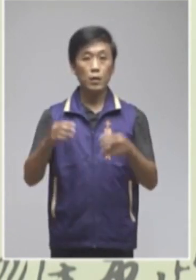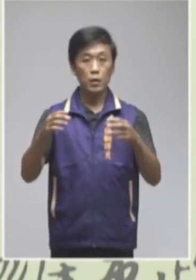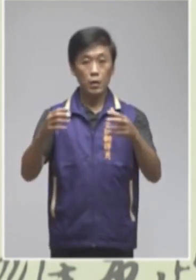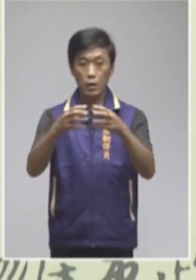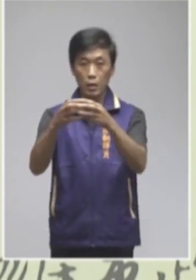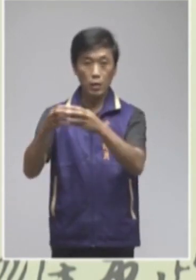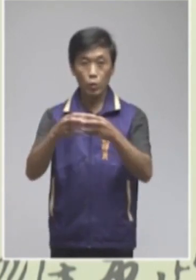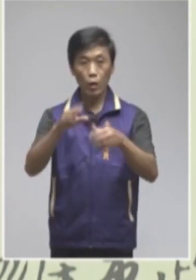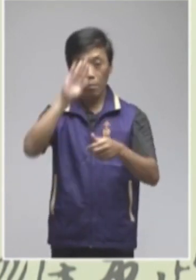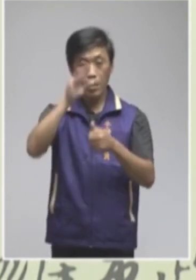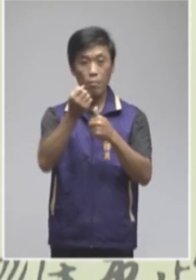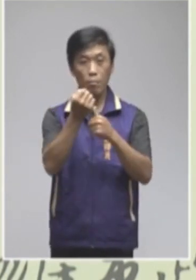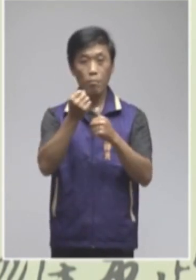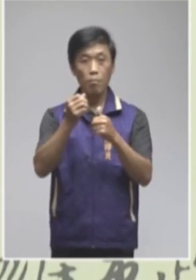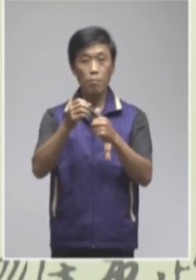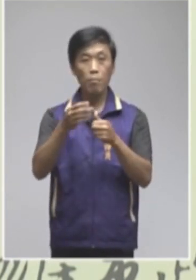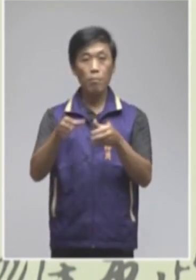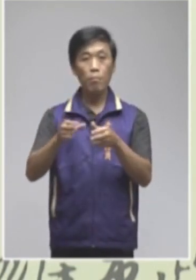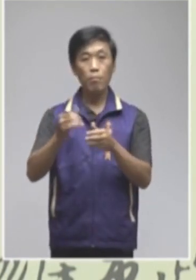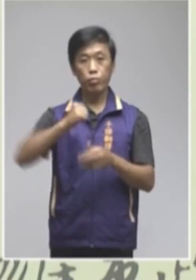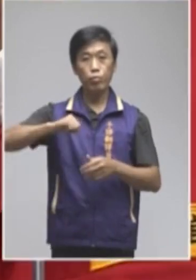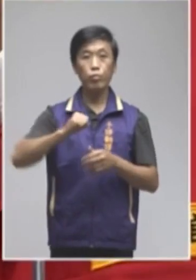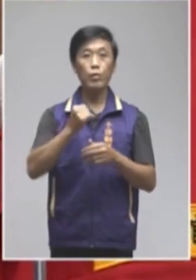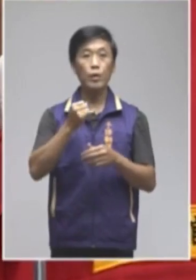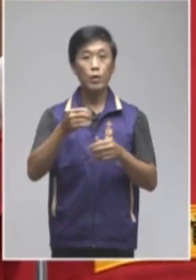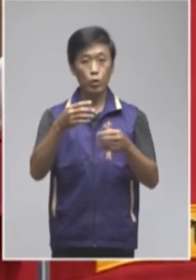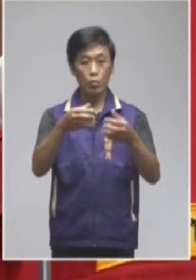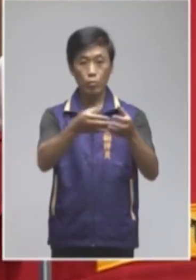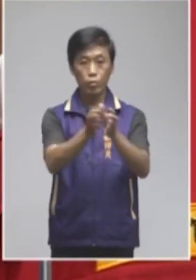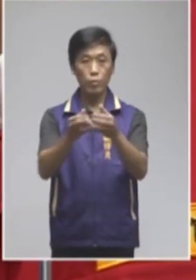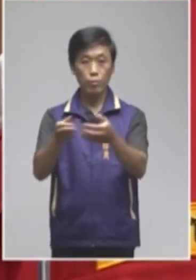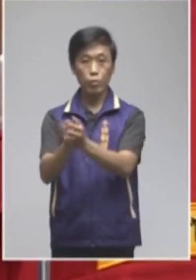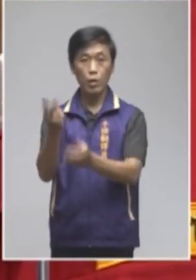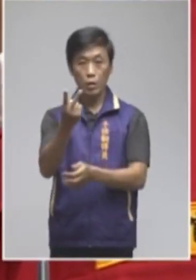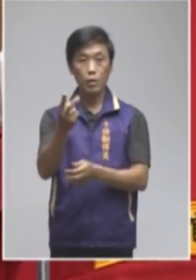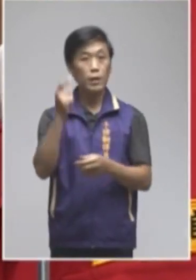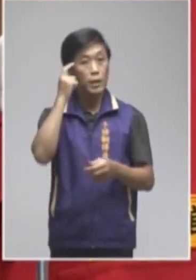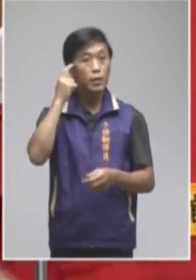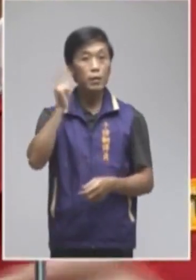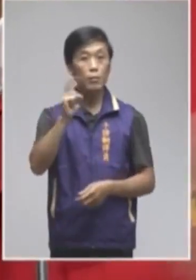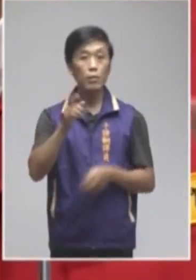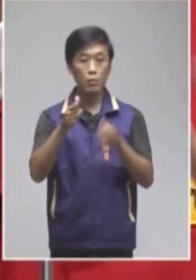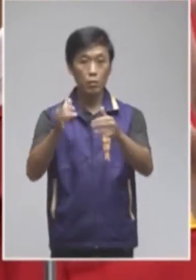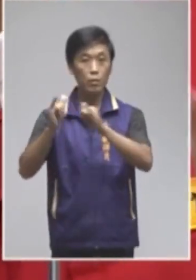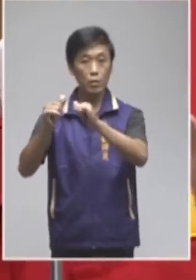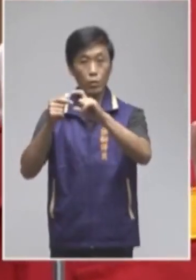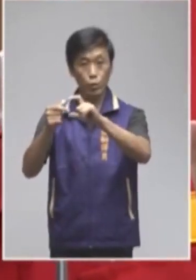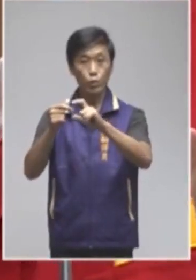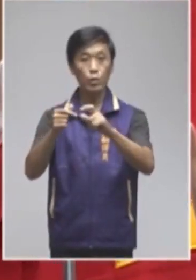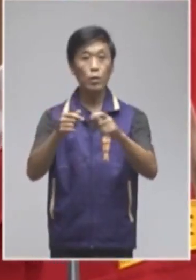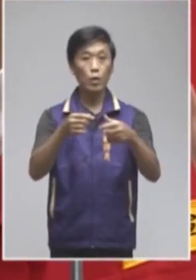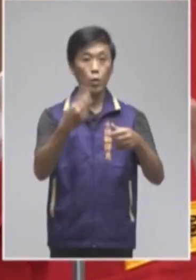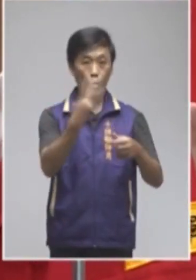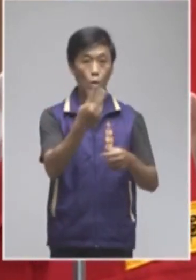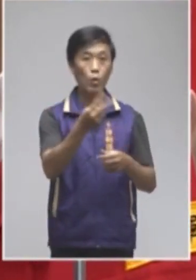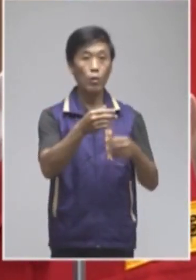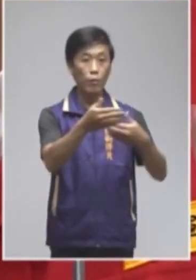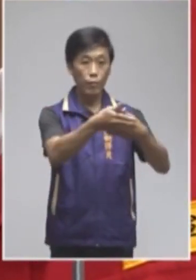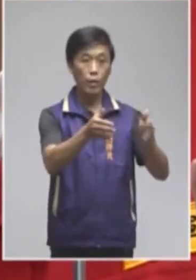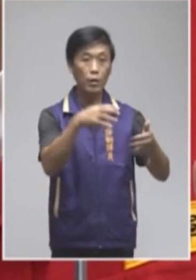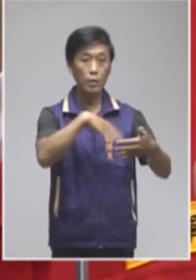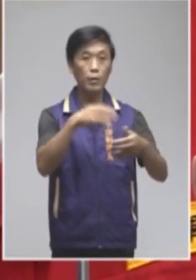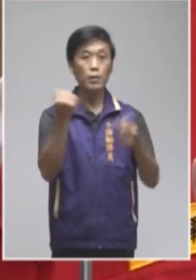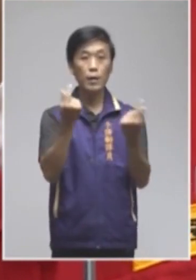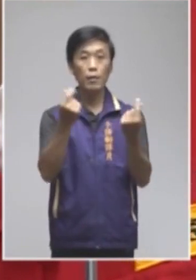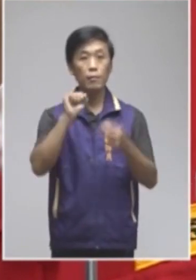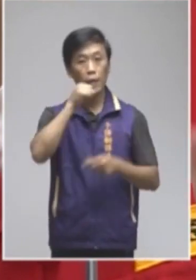疫通常它会有两个部分来构成。集团免疫的意思就是说，在一个社区或一个团体，比如说以台湾